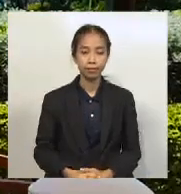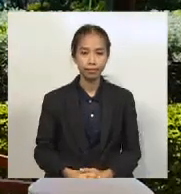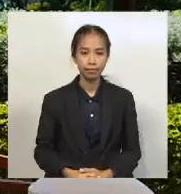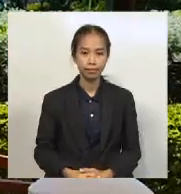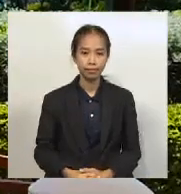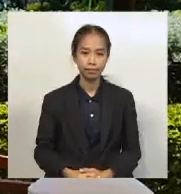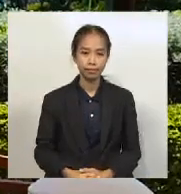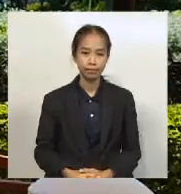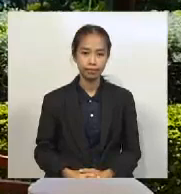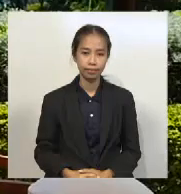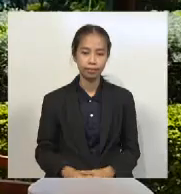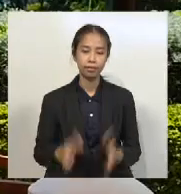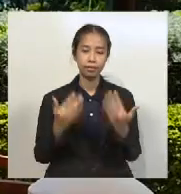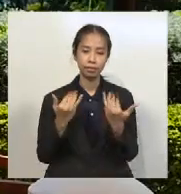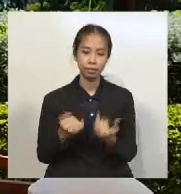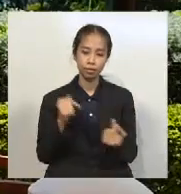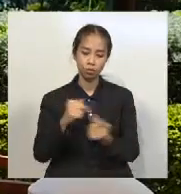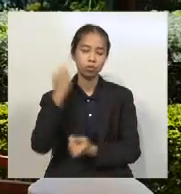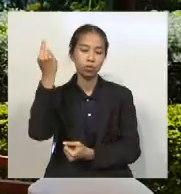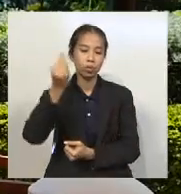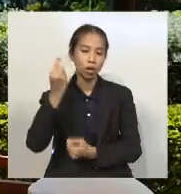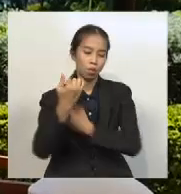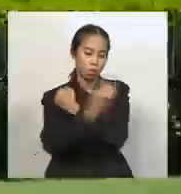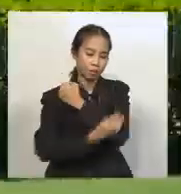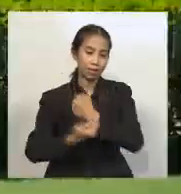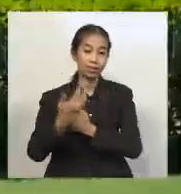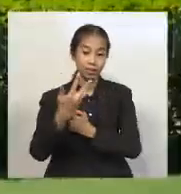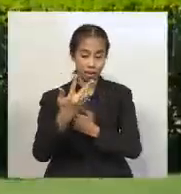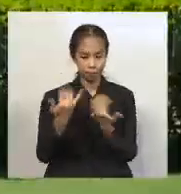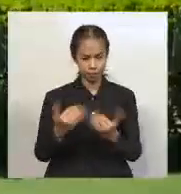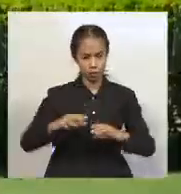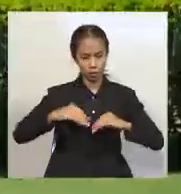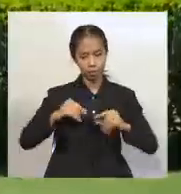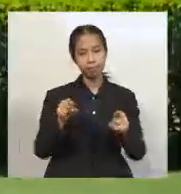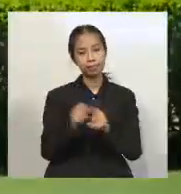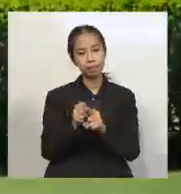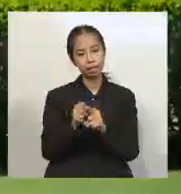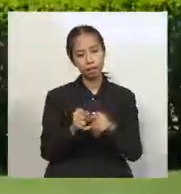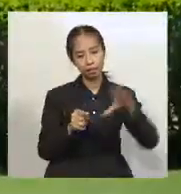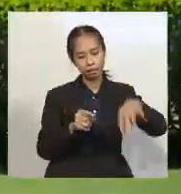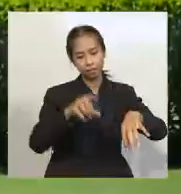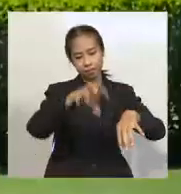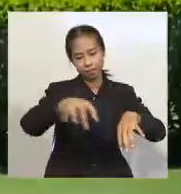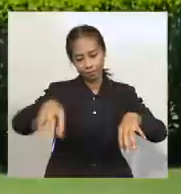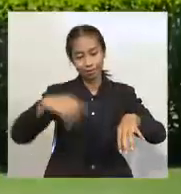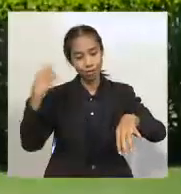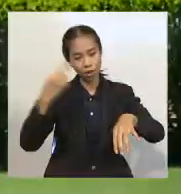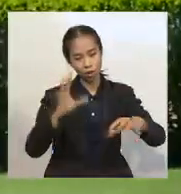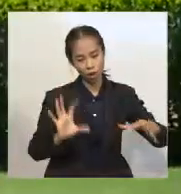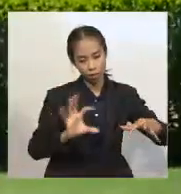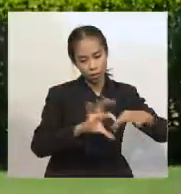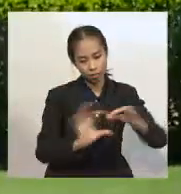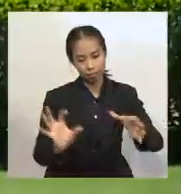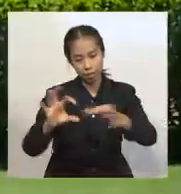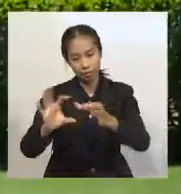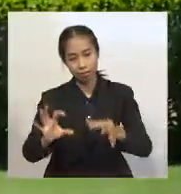ส่วนประเด็นการพัฒนาการท่องเที่ยวทั้ง3ประเทศก็เห็นพ้องกันในการเชื่อมโยงแหล่งท่องเที่ยวให้เป็นจุดหมายเดียวโดย